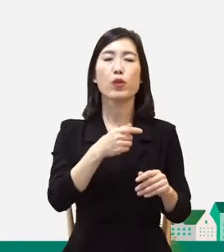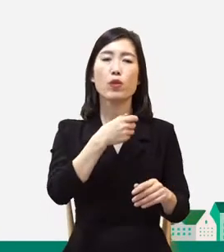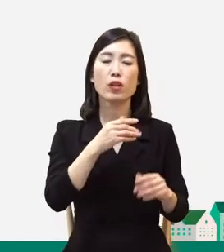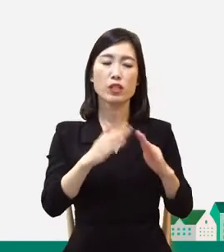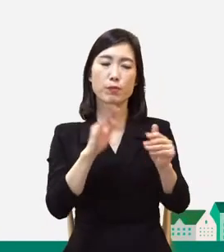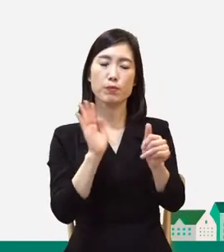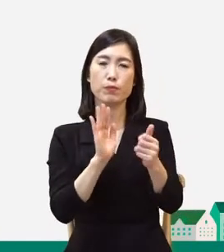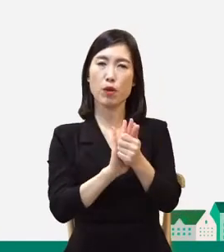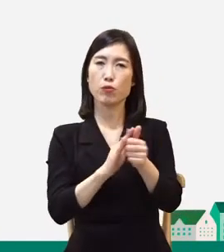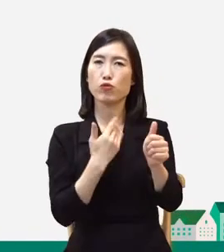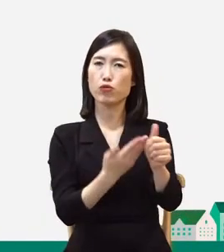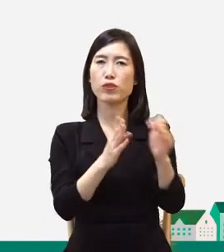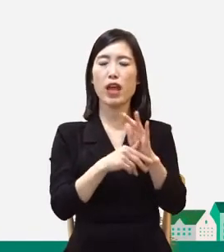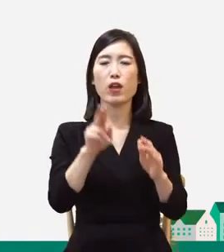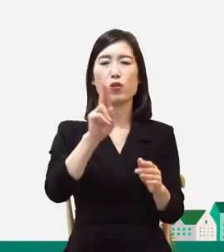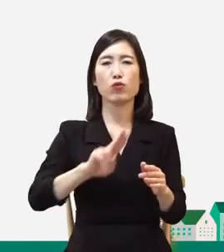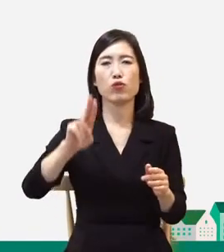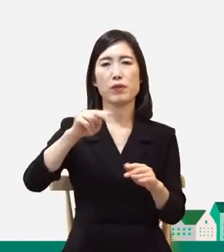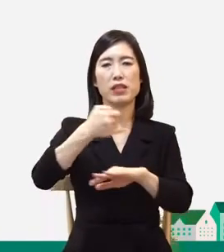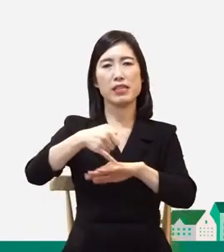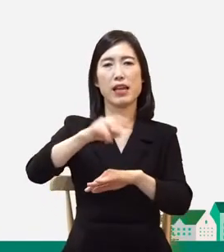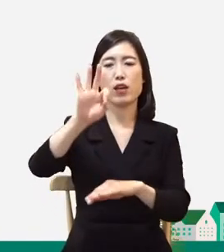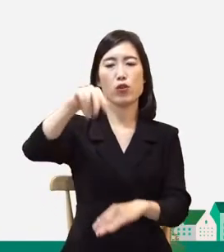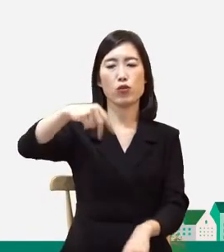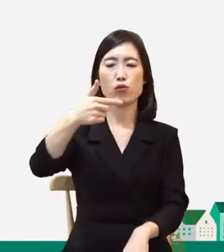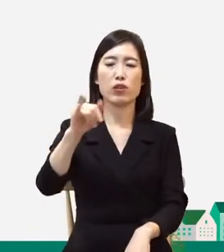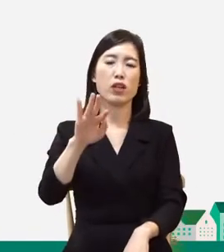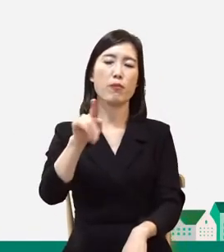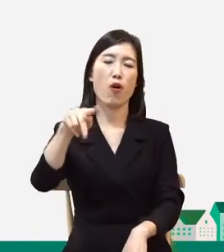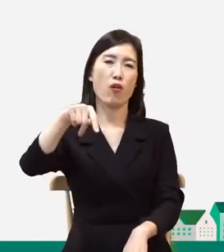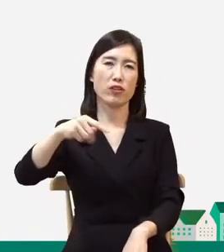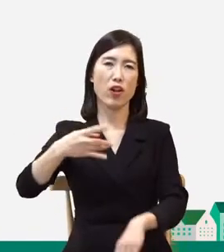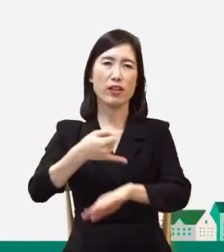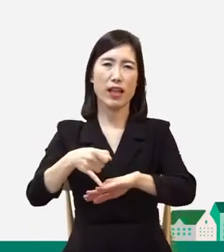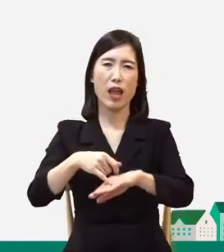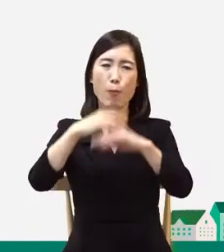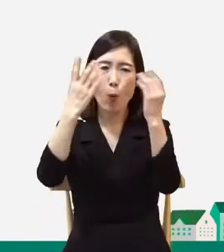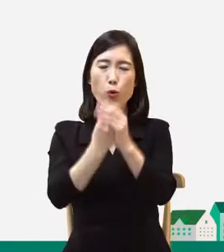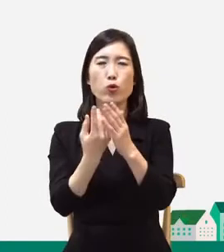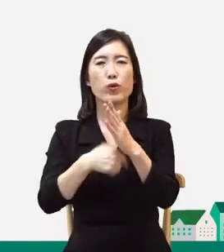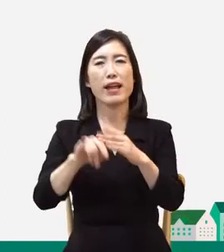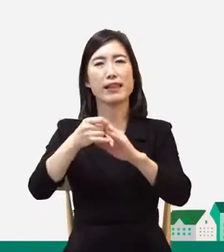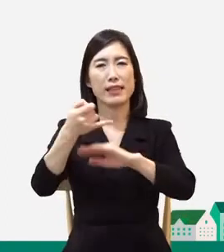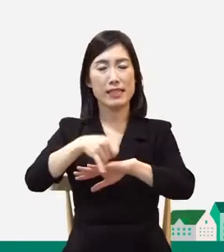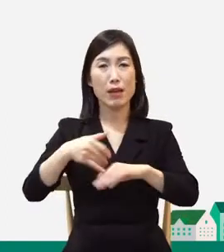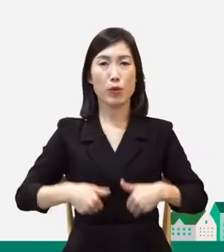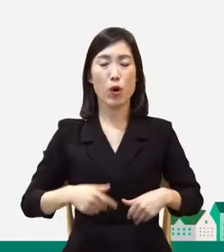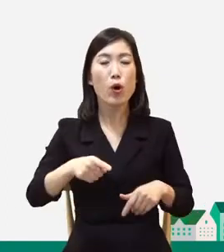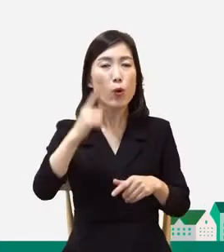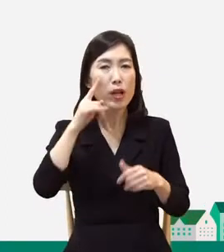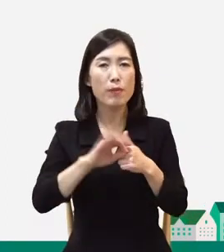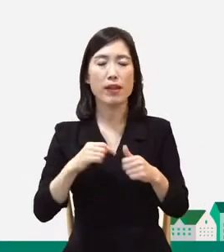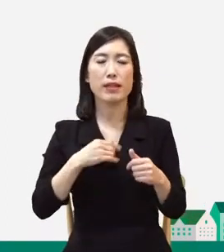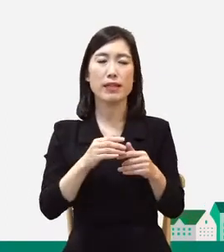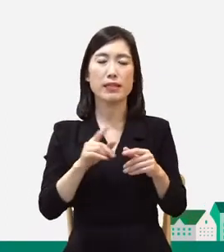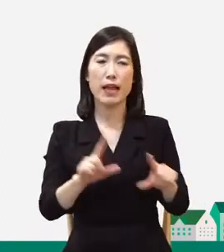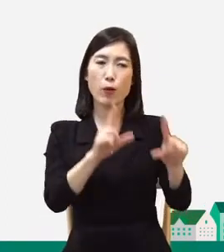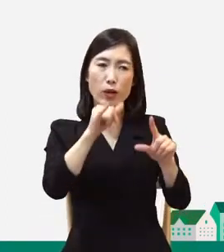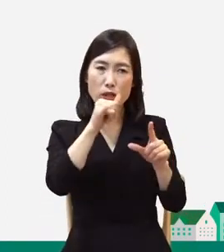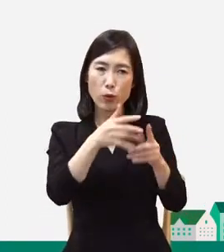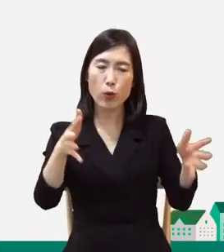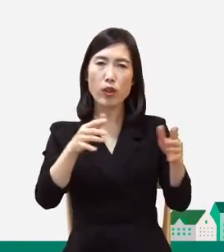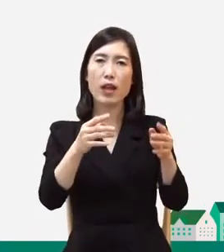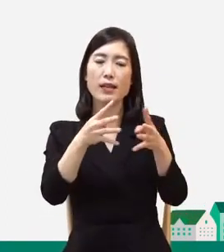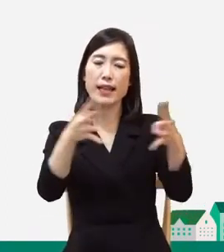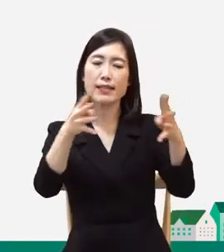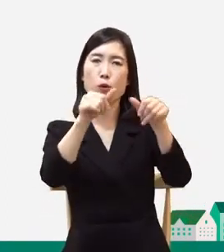현재 제가 일하고 있는 시드하우스는 엘리베이터가 없습니다. 5층 건물인데 엘리베이터가 없기 때문에